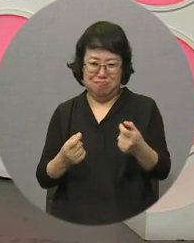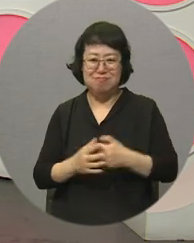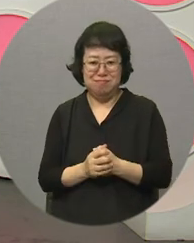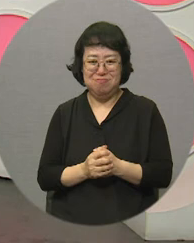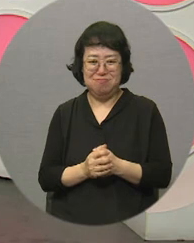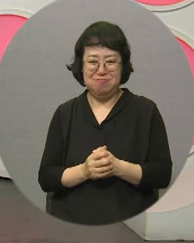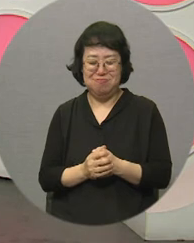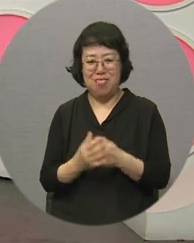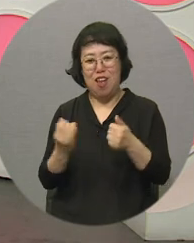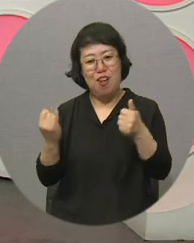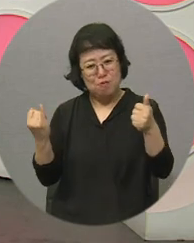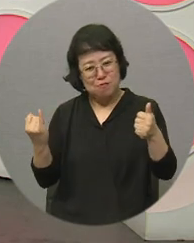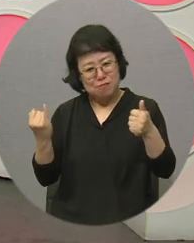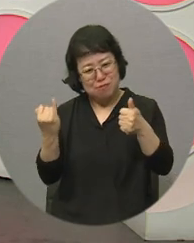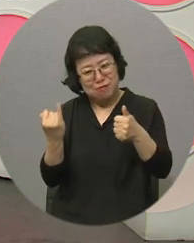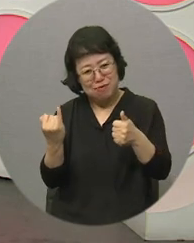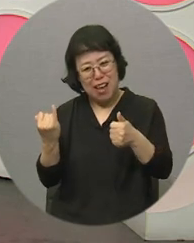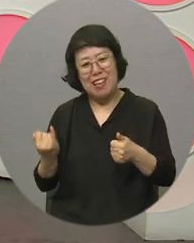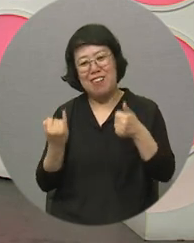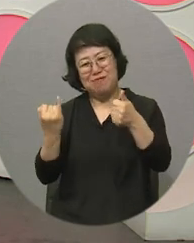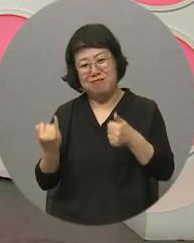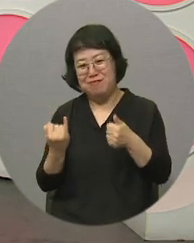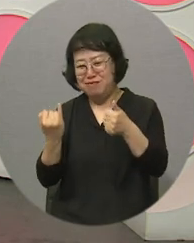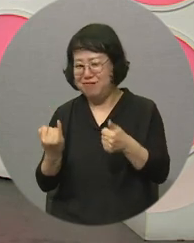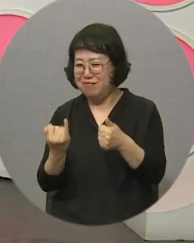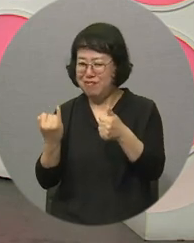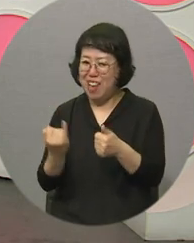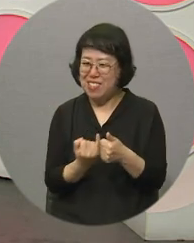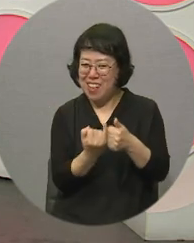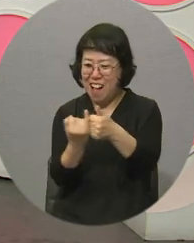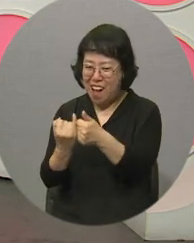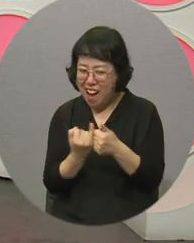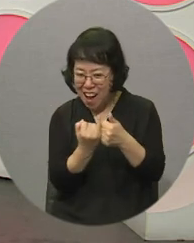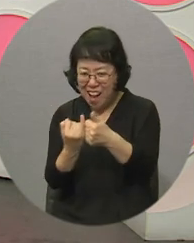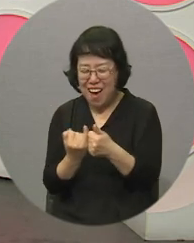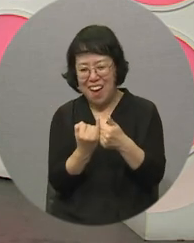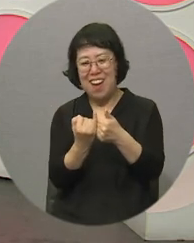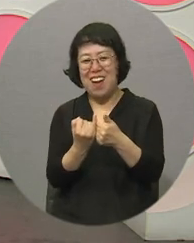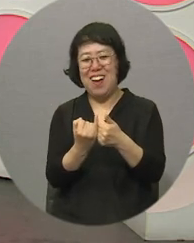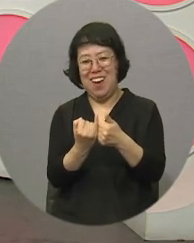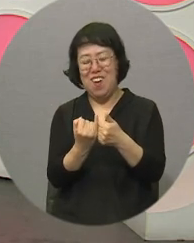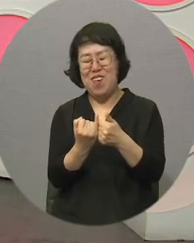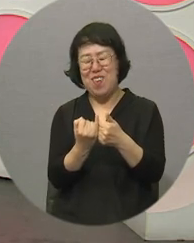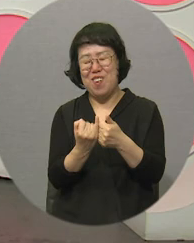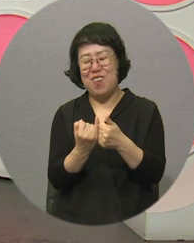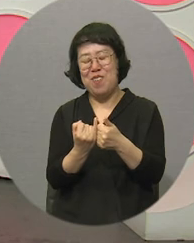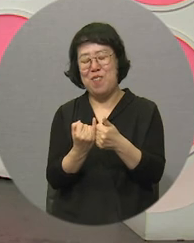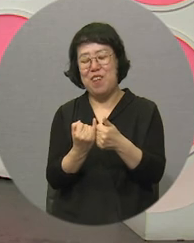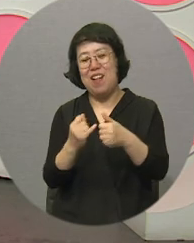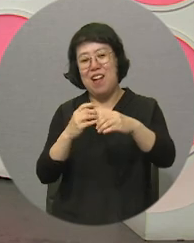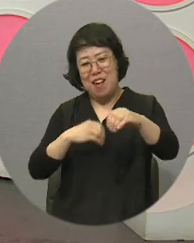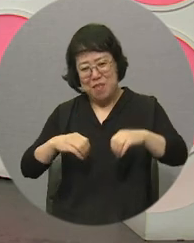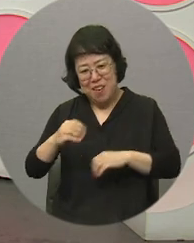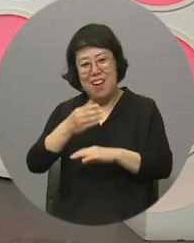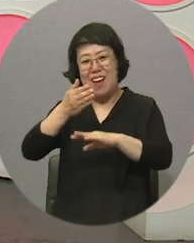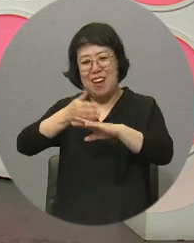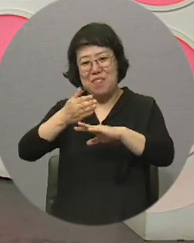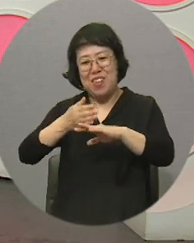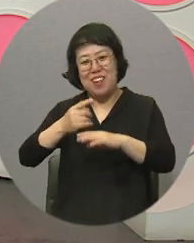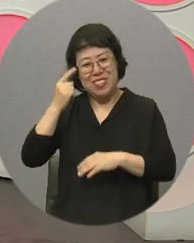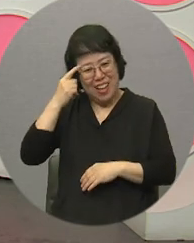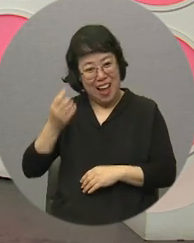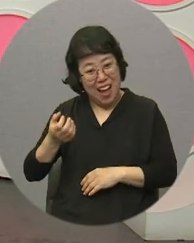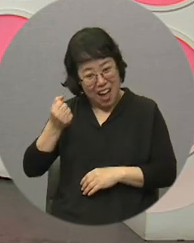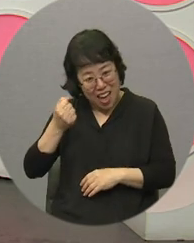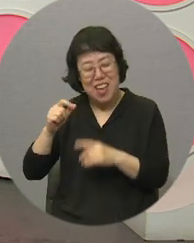알고 계시지만 되새기는 것도 좋을 것 같습니다. 네, 그래요. 네. 하여튼 오늘도 감동사연 너무 감사드리고, 앞으로도 또, 많은